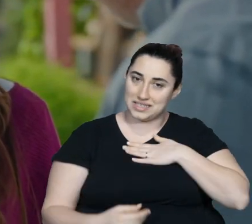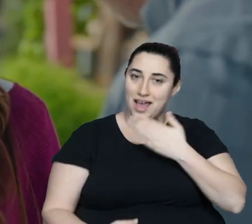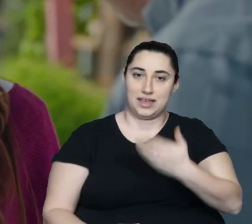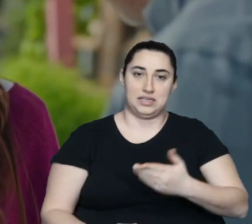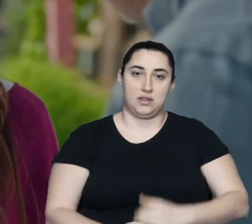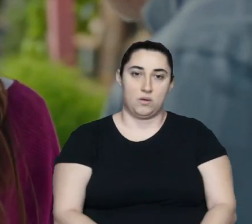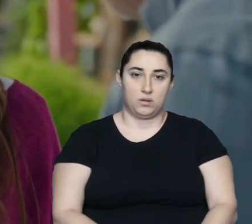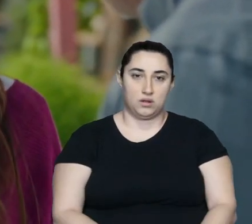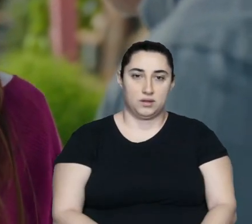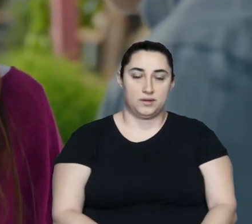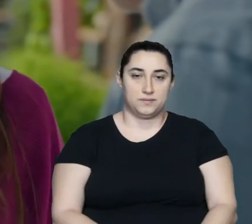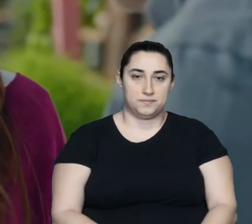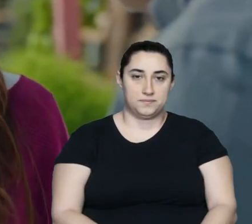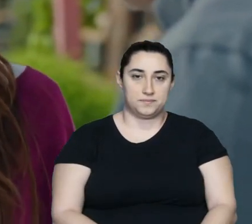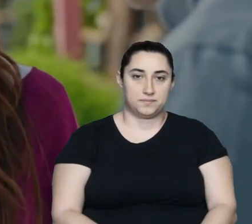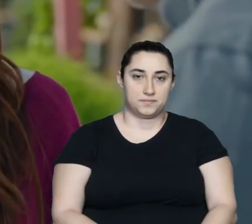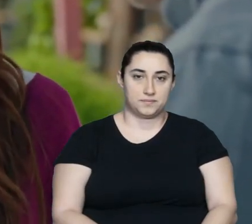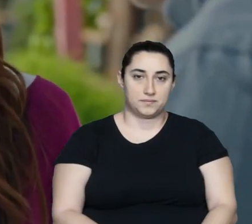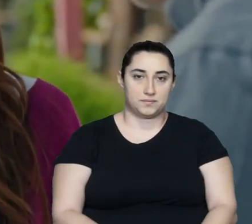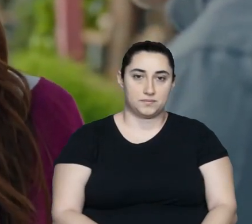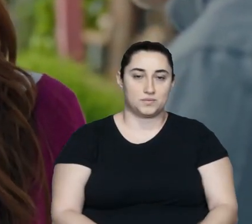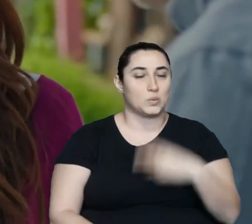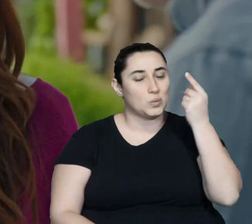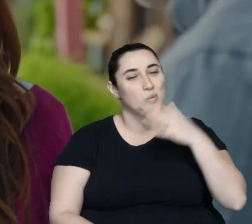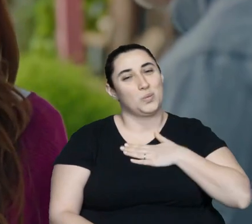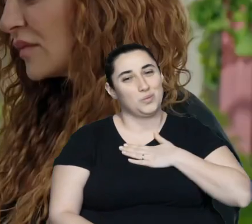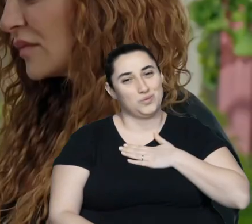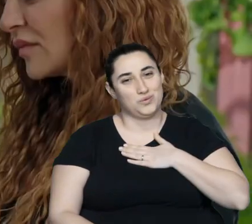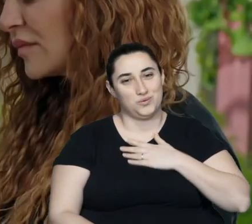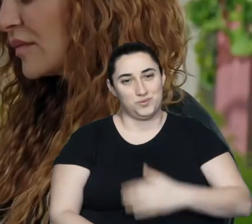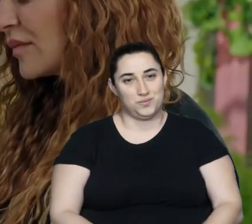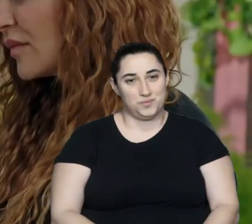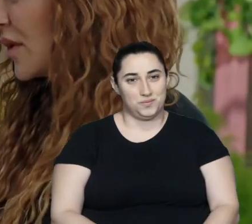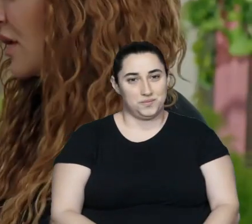olmaya çalış. Nalan ağlamaklı. Tutmuşum.